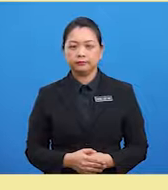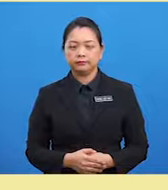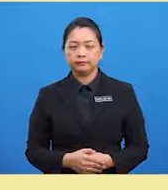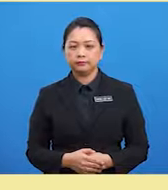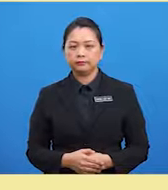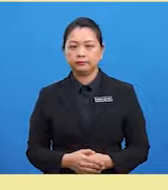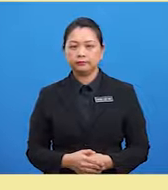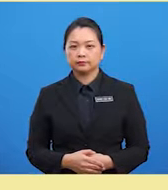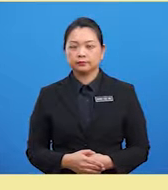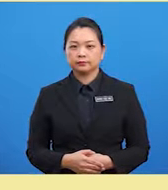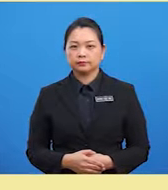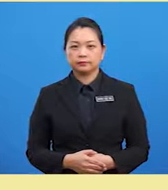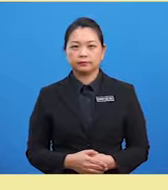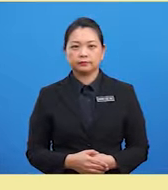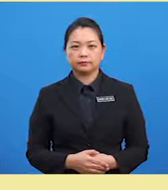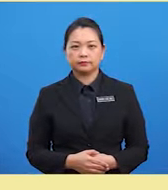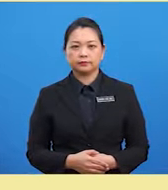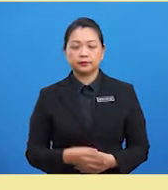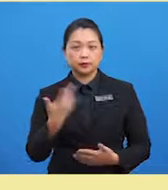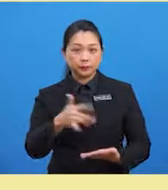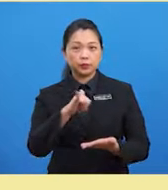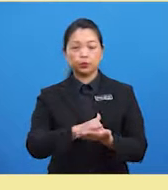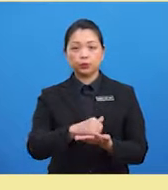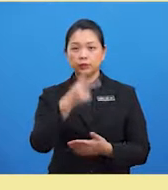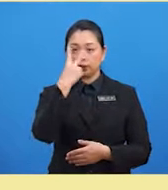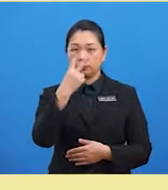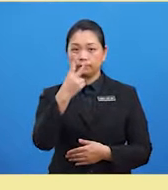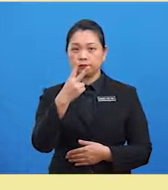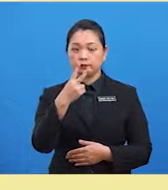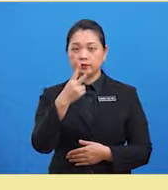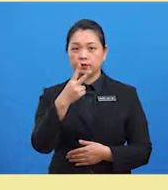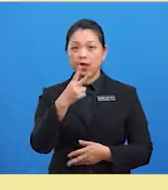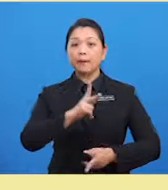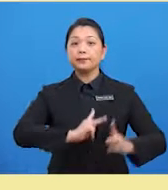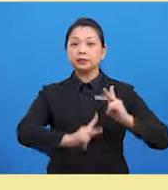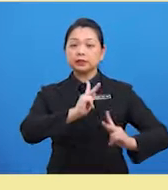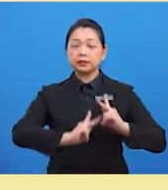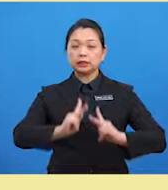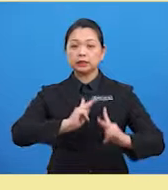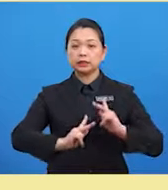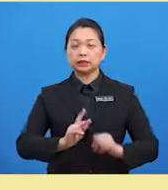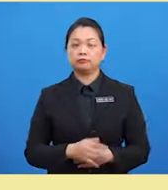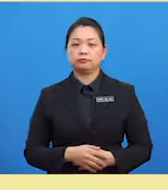Seterusnya, merujuk kepada personaliti atau konsep kendiri.